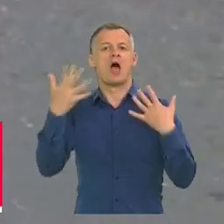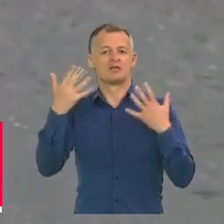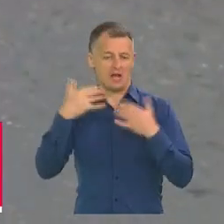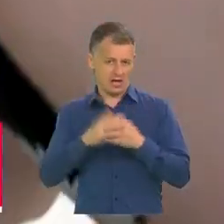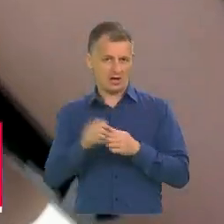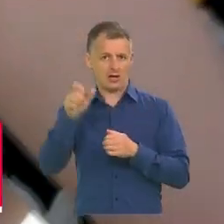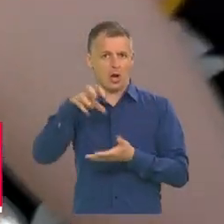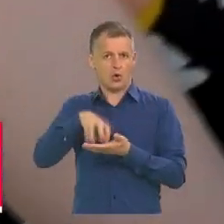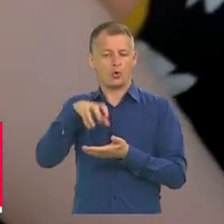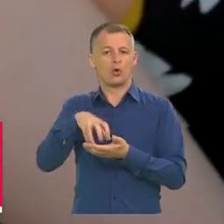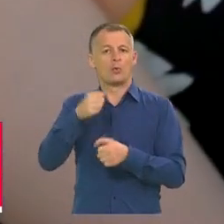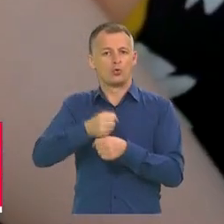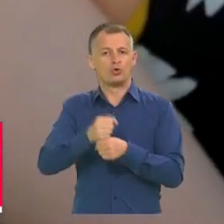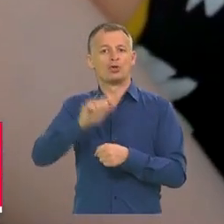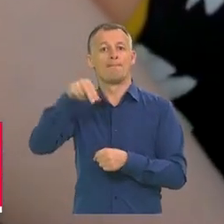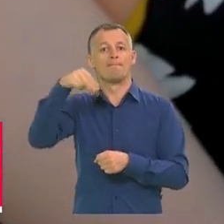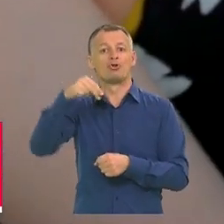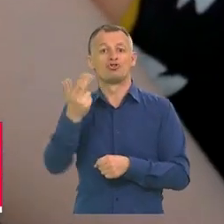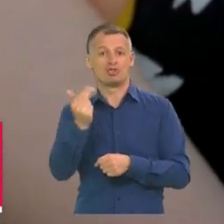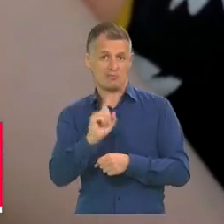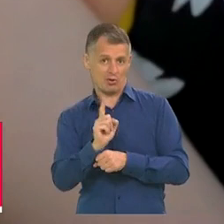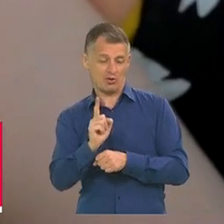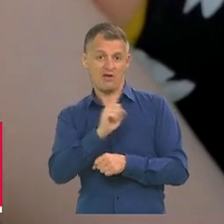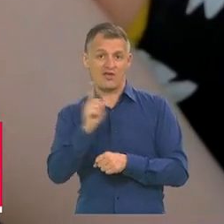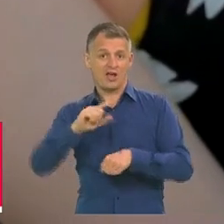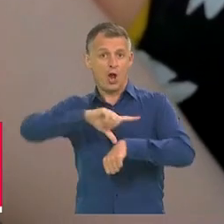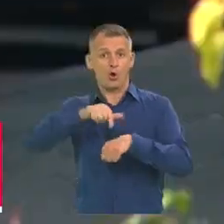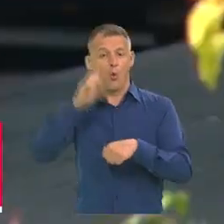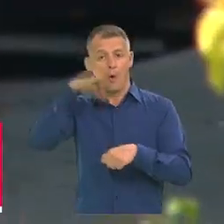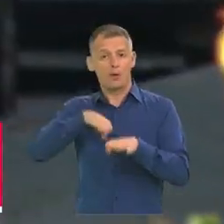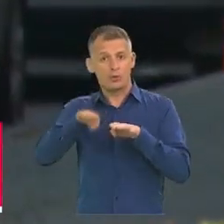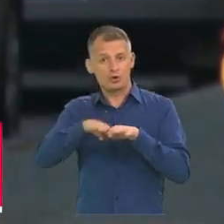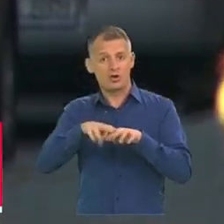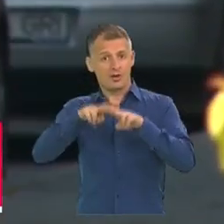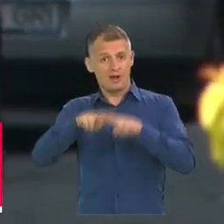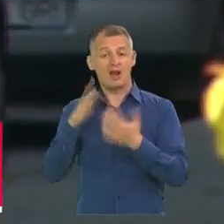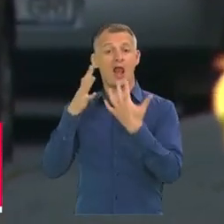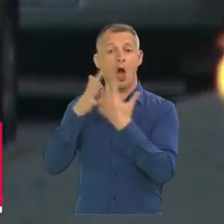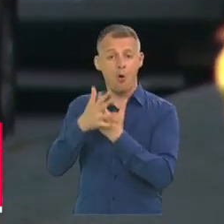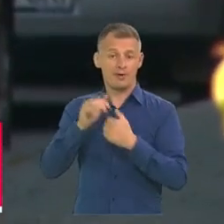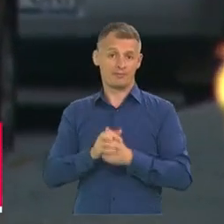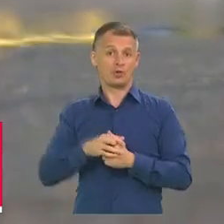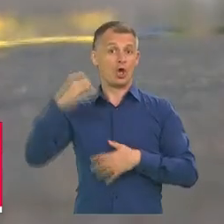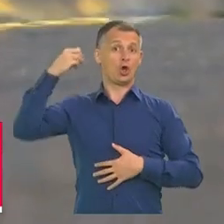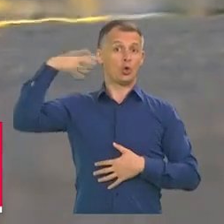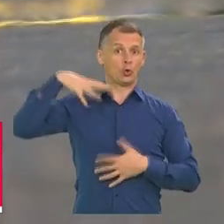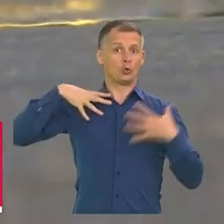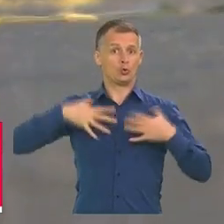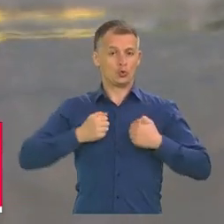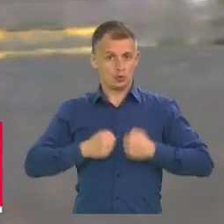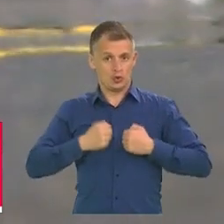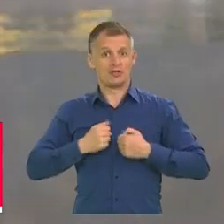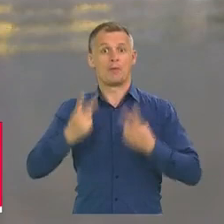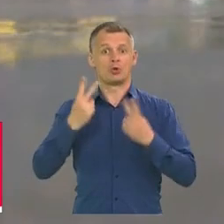puțin 15 minute în fiecare oră, timp în care muncitorii să stea la umbră și să se hidrateze. Dușurile sunt cele importante la orele